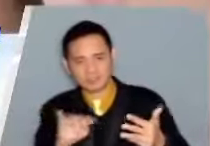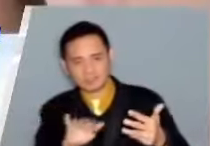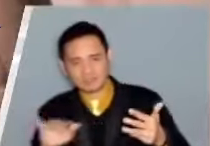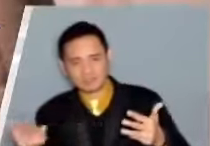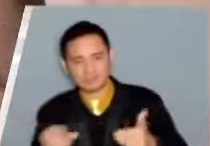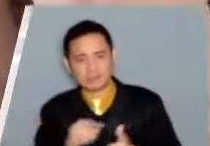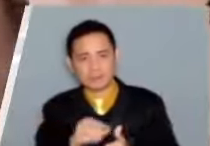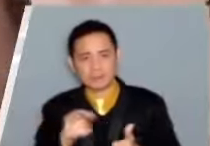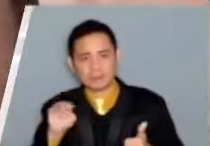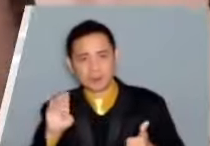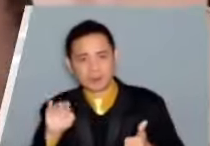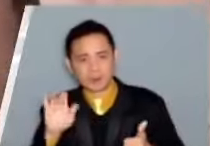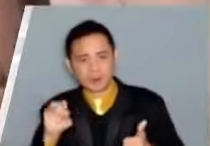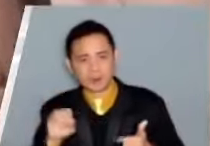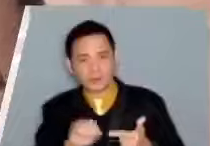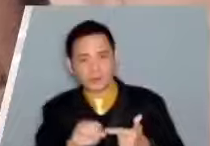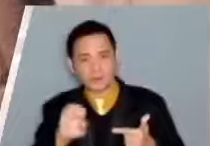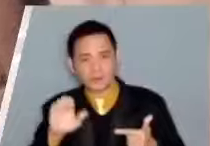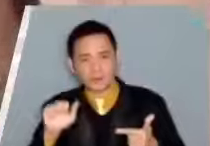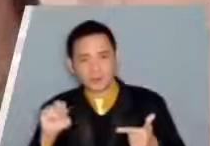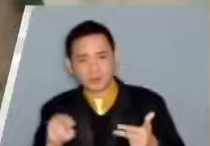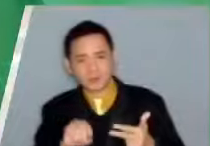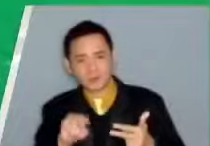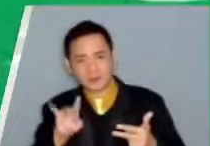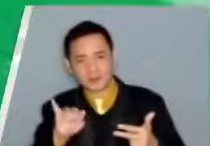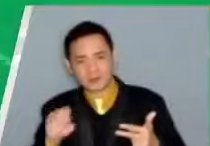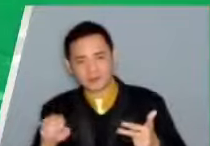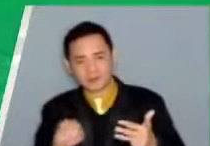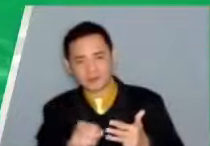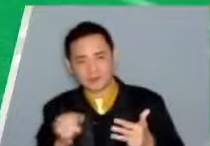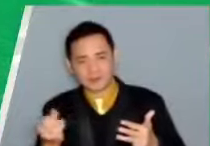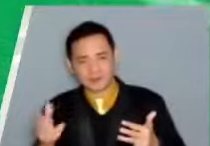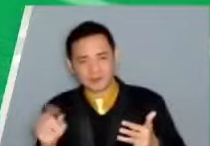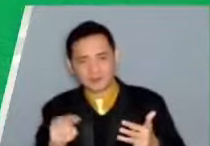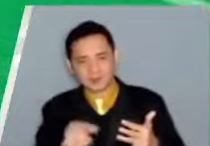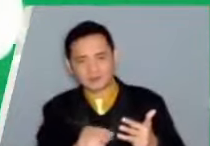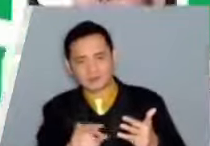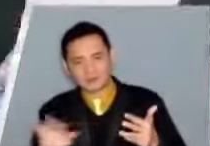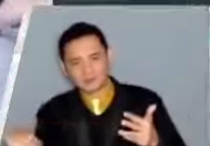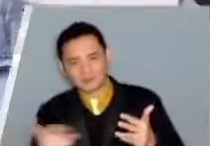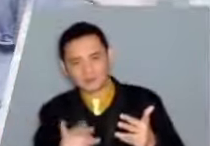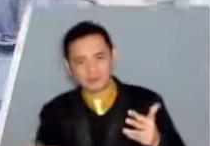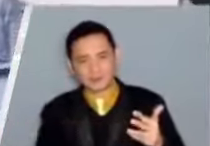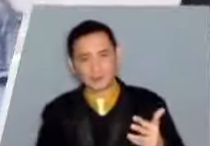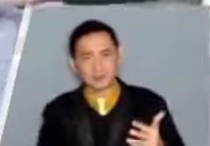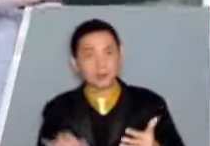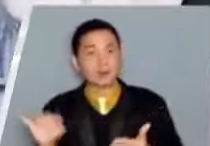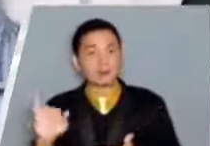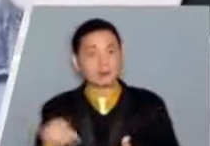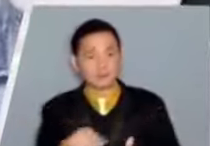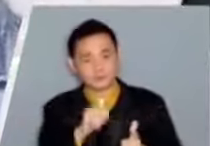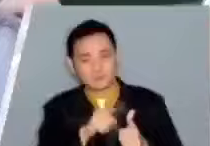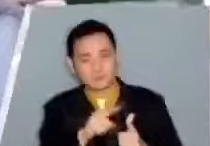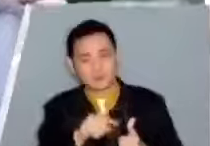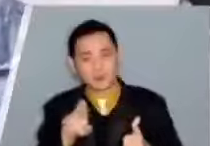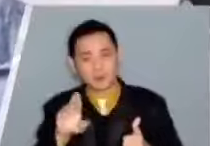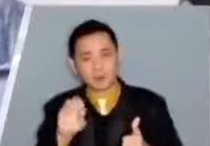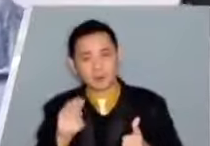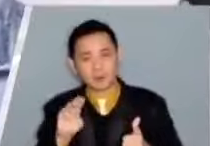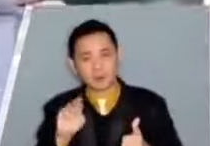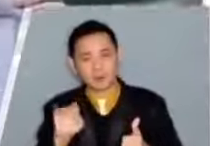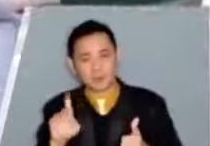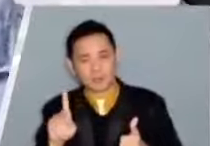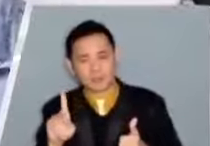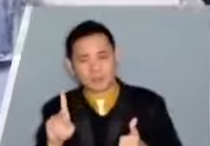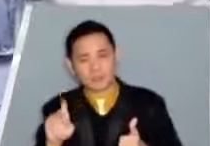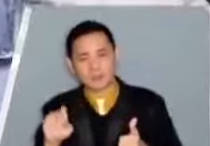Sean Lucas, Dylan Menor at John Clifford. Makakasama rin ang veteran star na si Romnick Sarmenta. Tune in sa